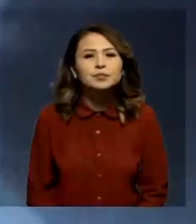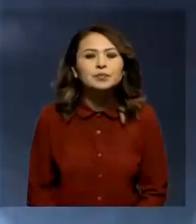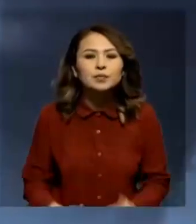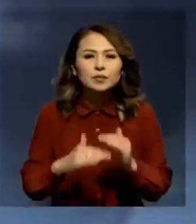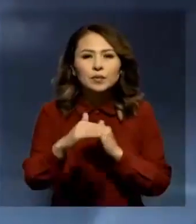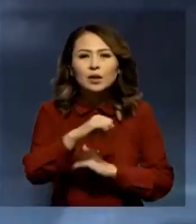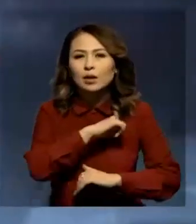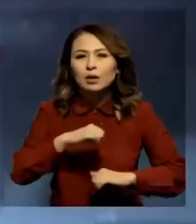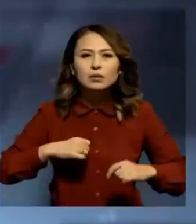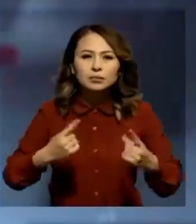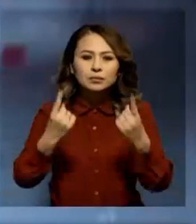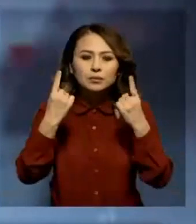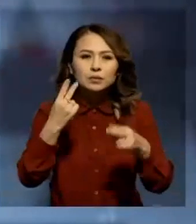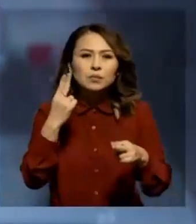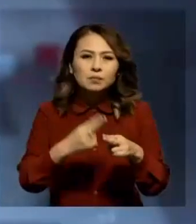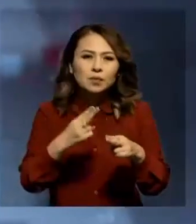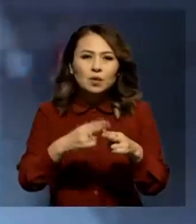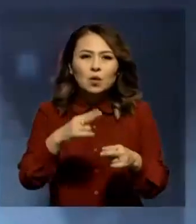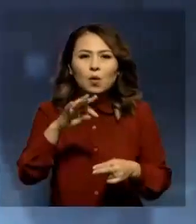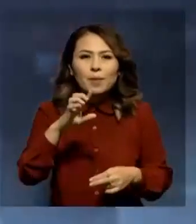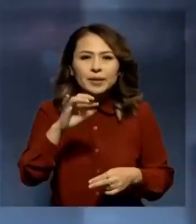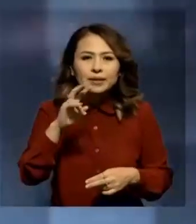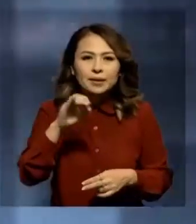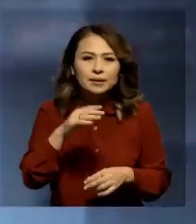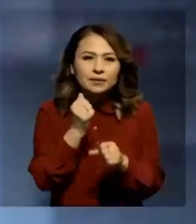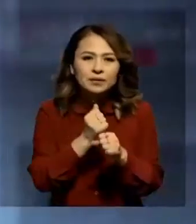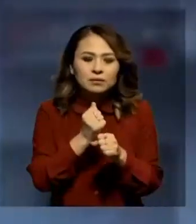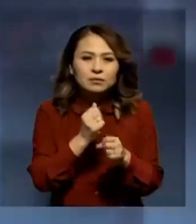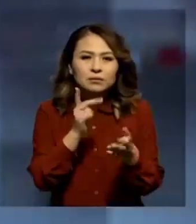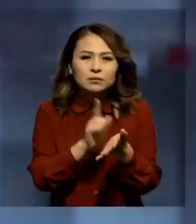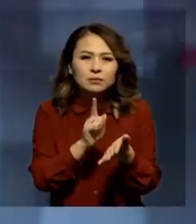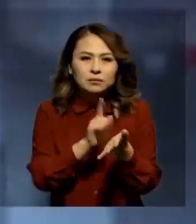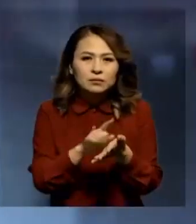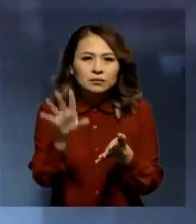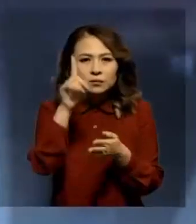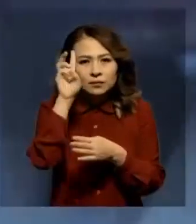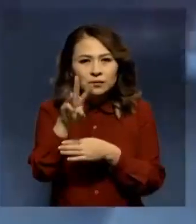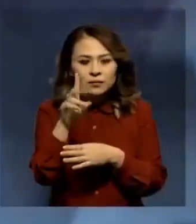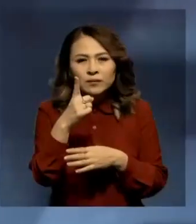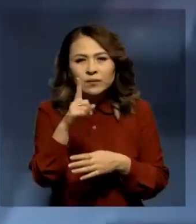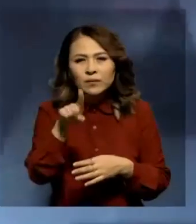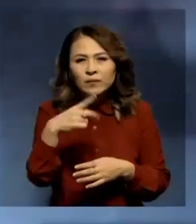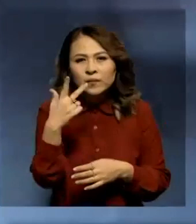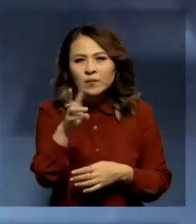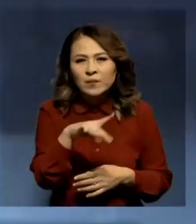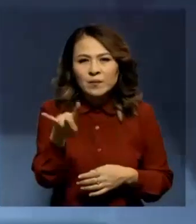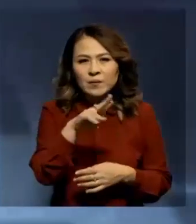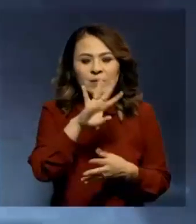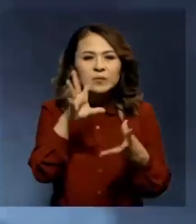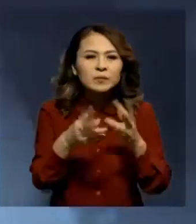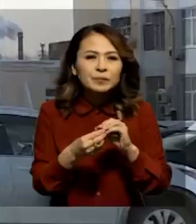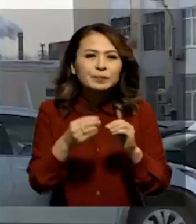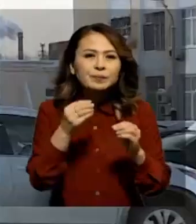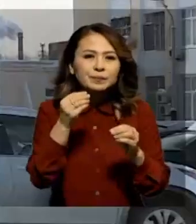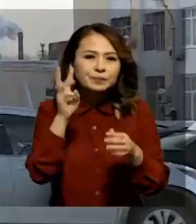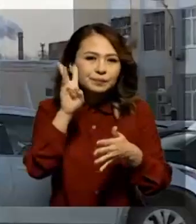Елдегі ең ірі металлургиялық комбинат ArcelorMittal Теміртауға салық заңдарын елемеген үшін 1 миллиард 300 миллион теңге айыппұл